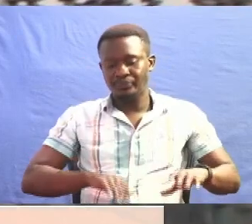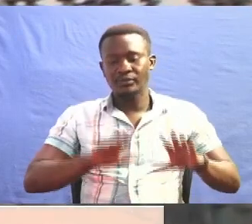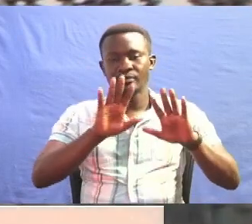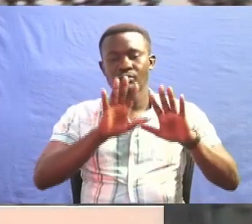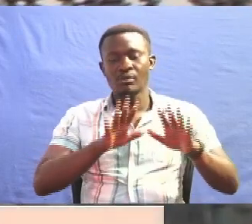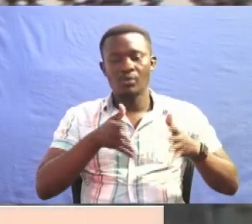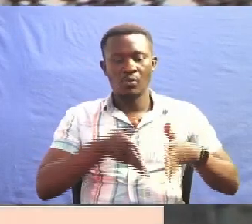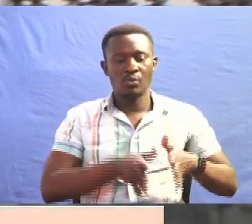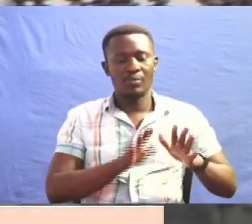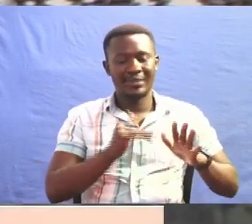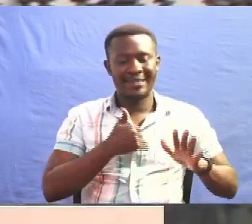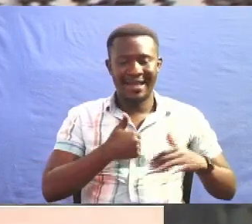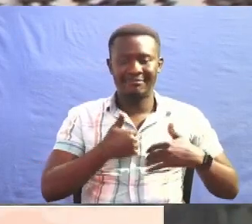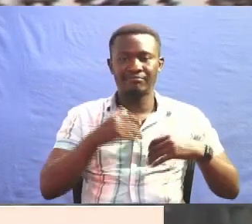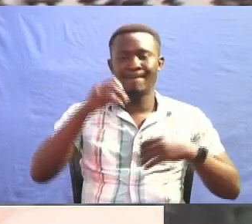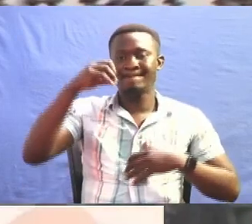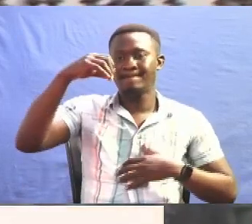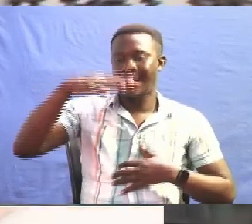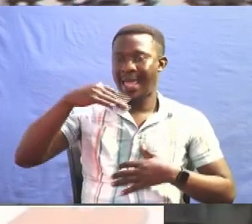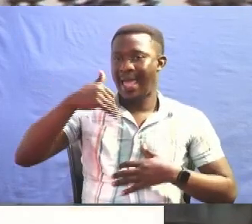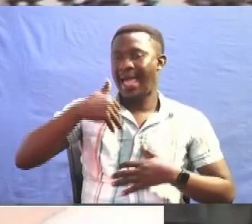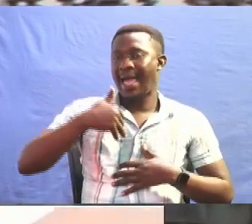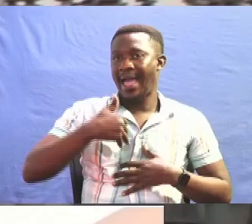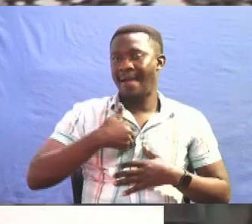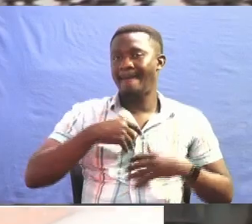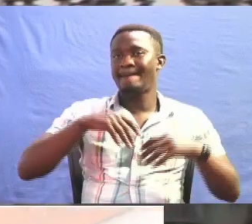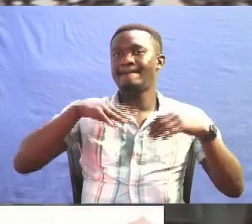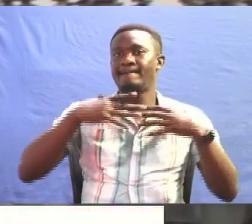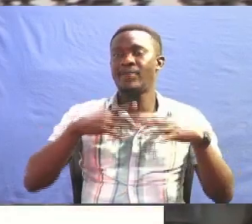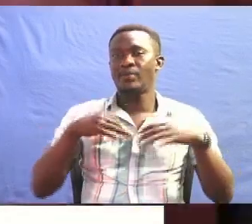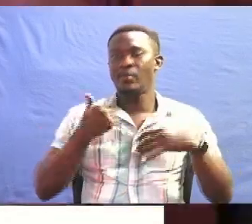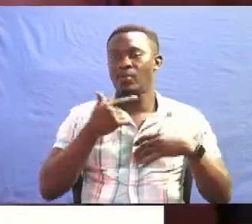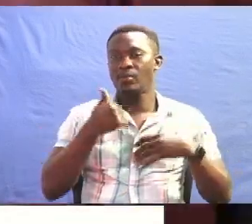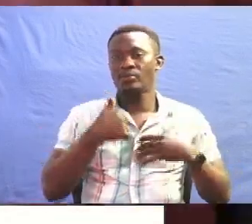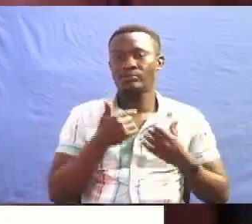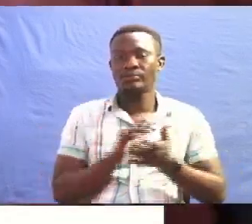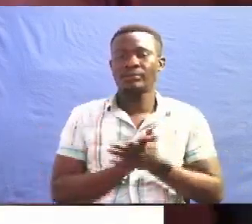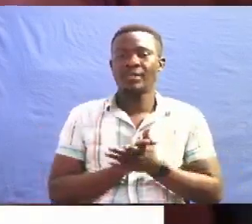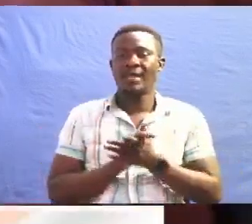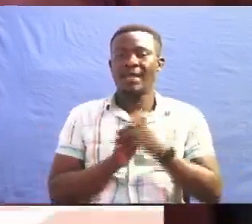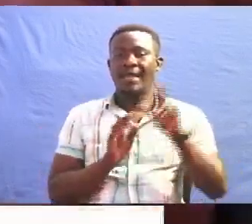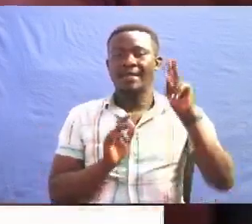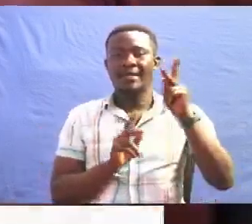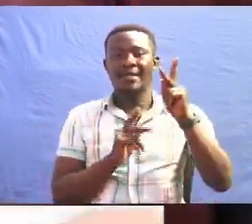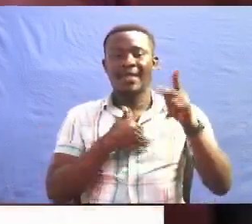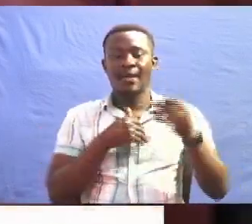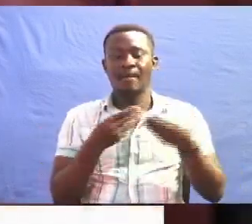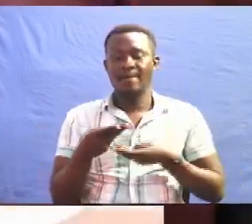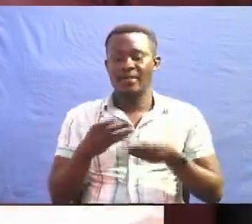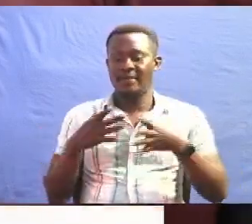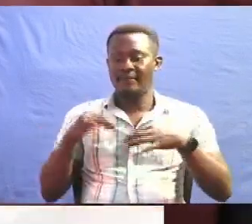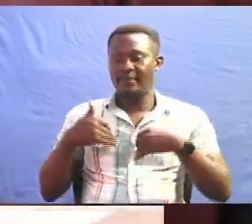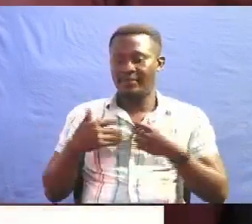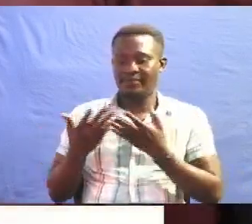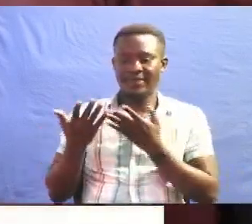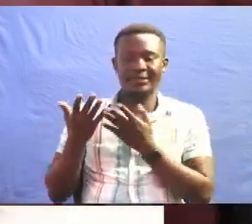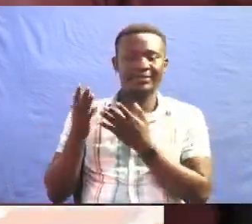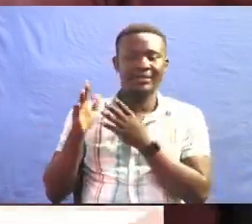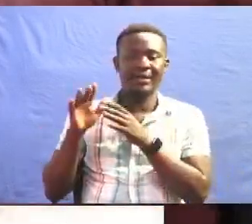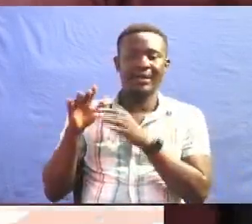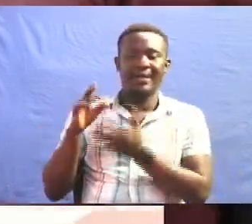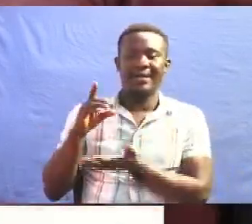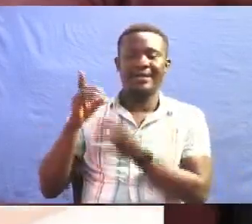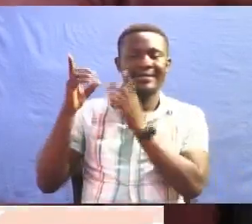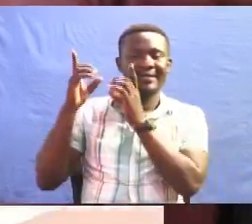kuona umeme umekuwa kwa watu au kwa wananchi. Wakenya na wafanyabiashara wanaotegemea huduma za umeme